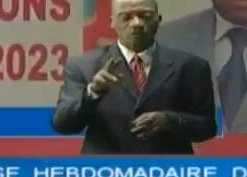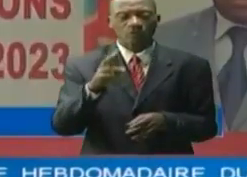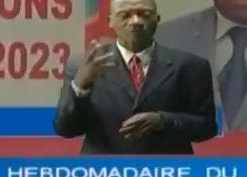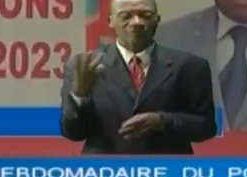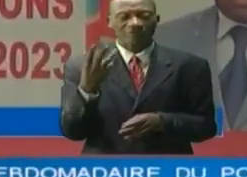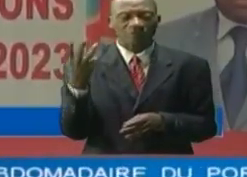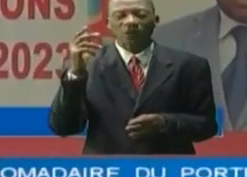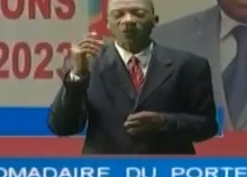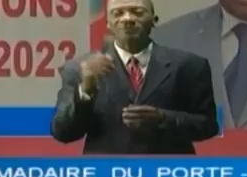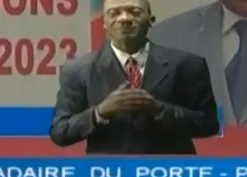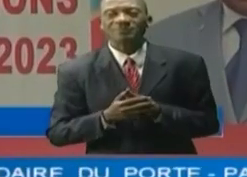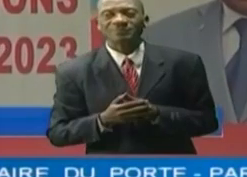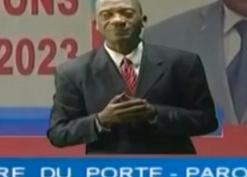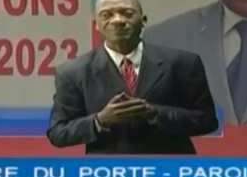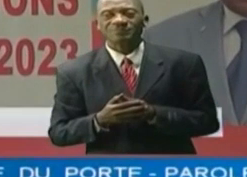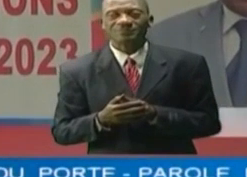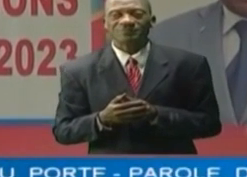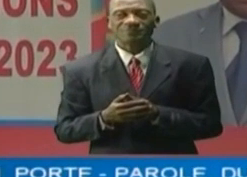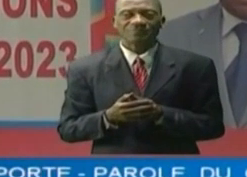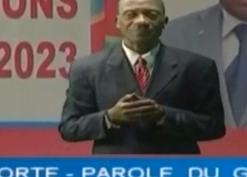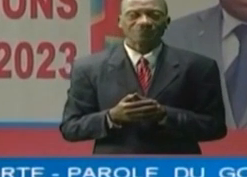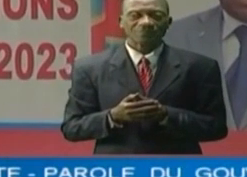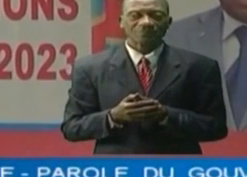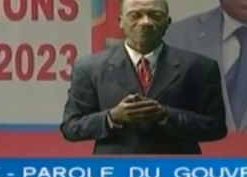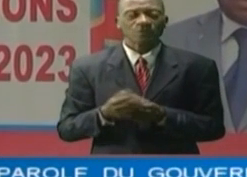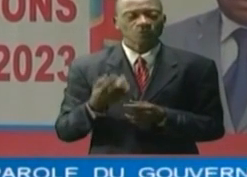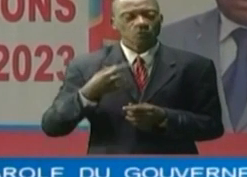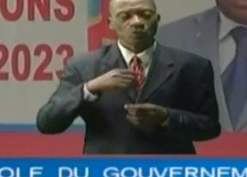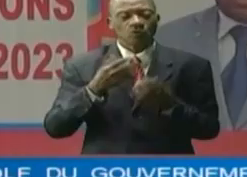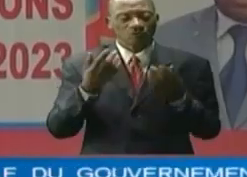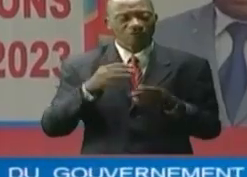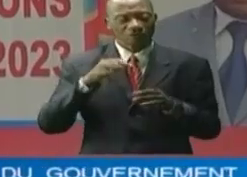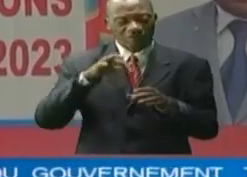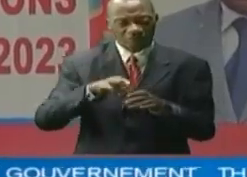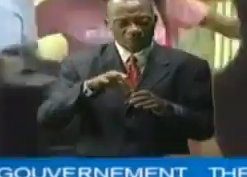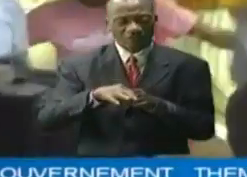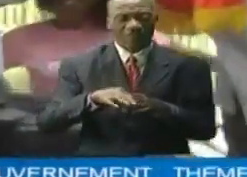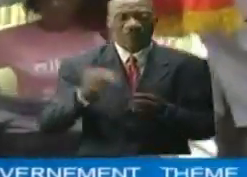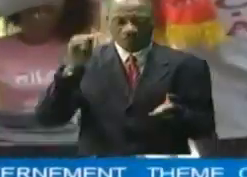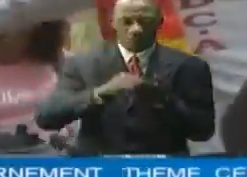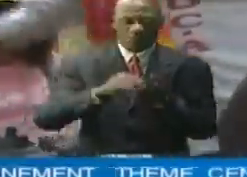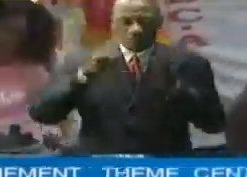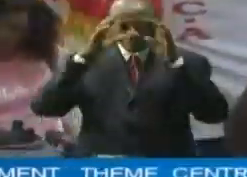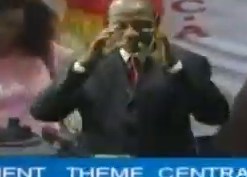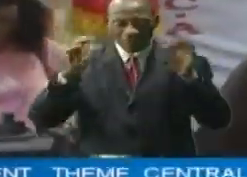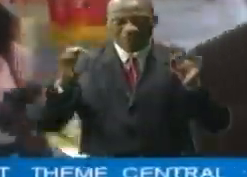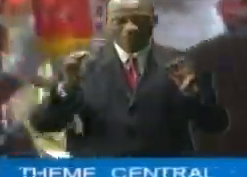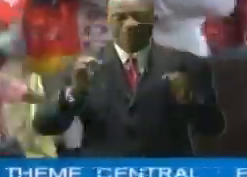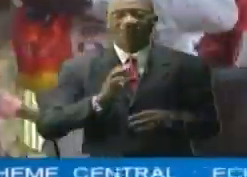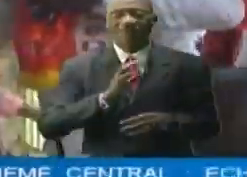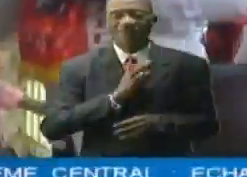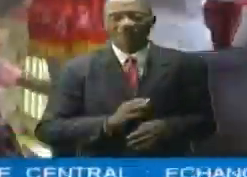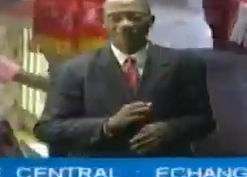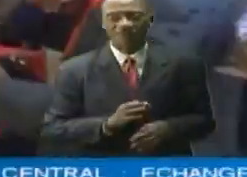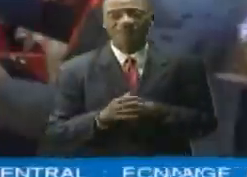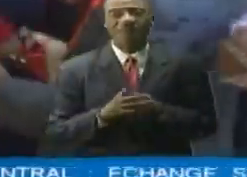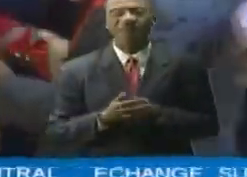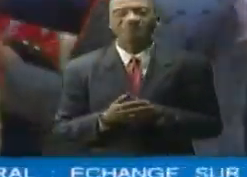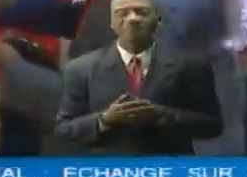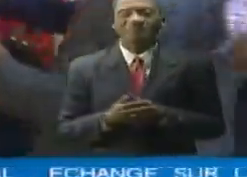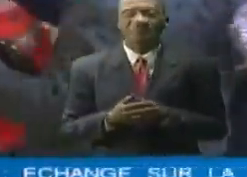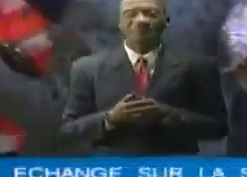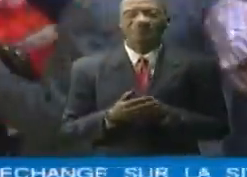pouvoir faire élire son Excellence Félix-Antoine Tshisekedi. Au nom de nouveaux membres, le président de